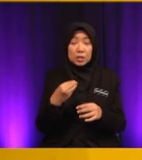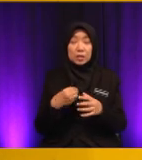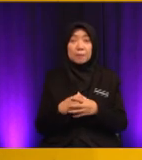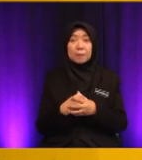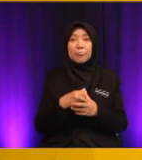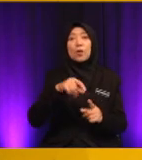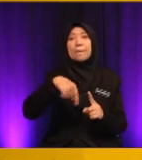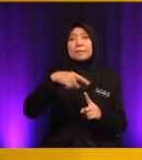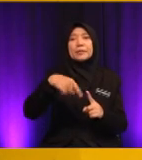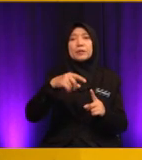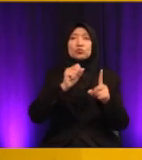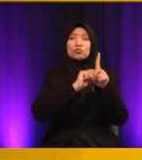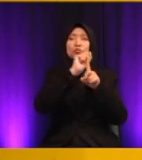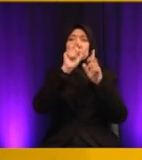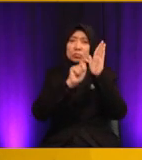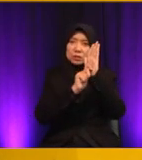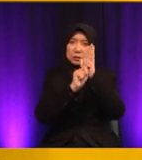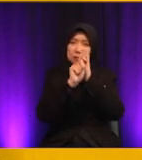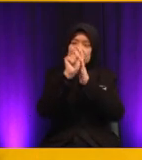semakin tinggi